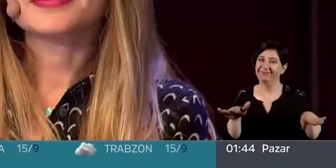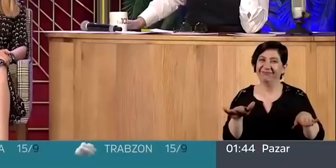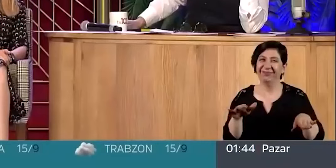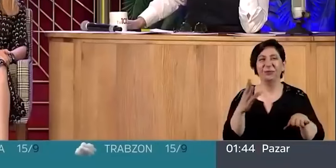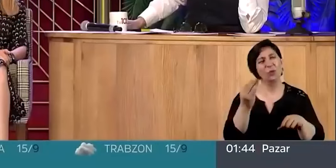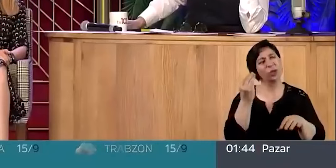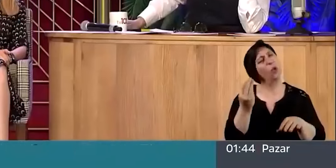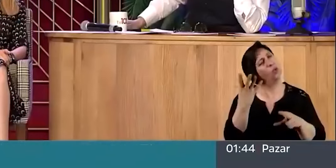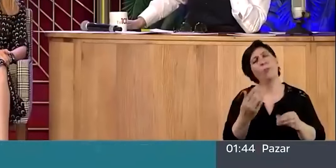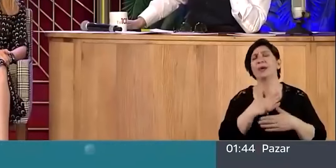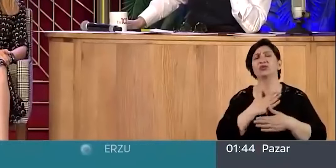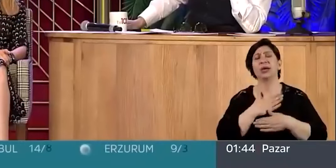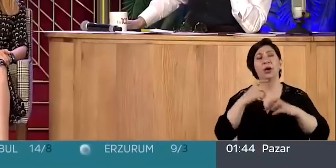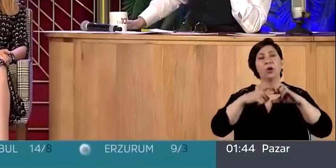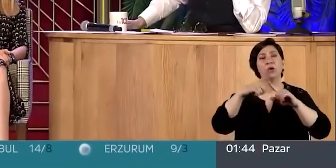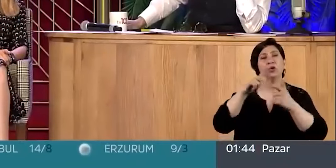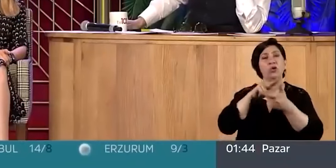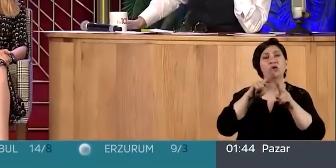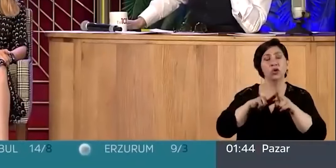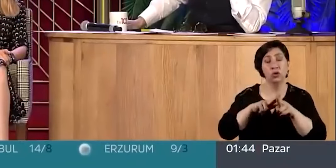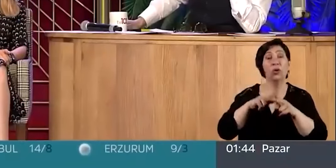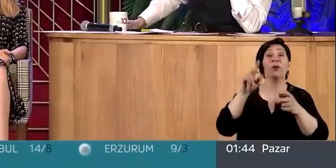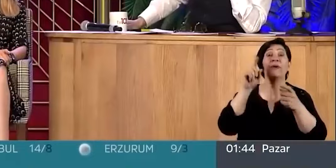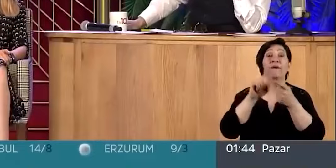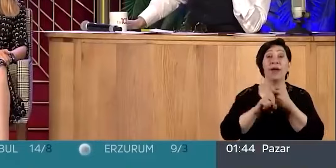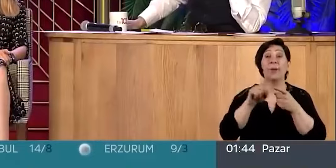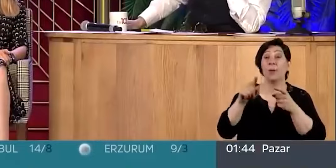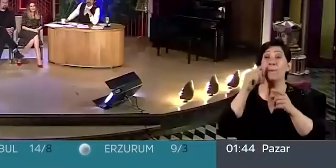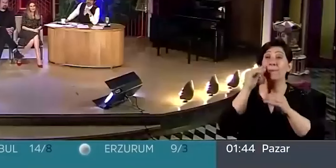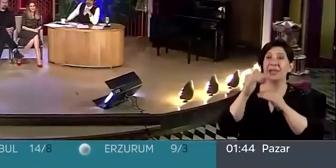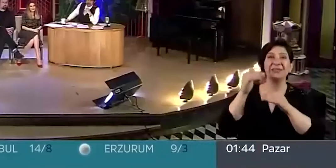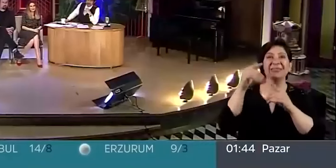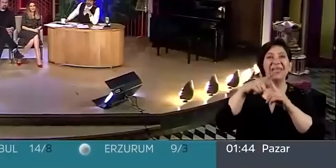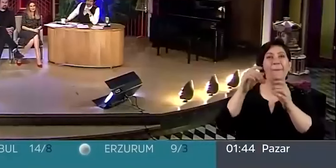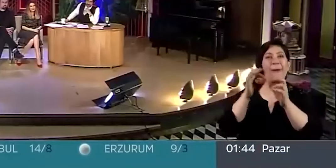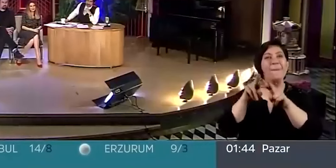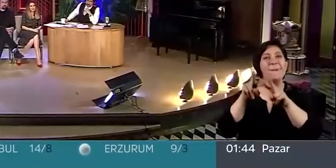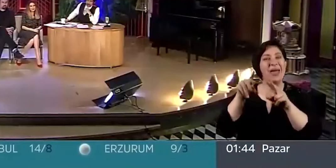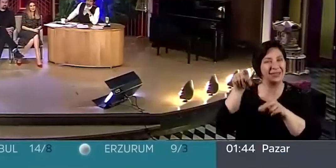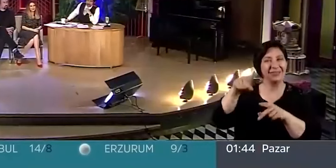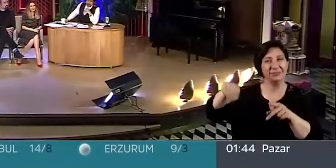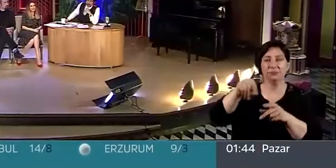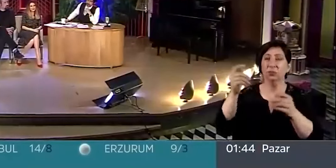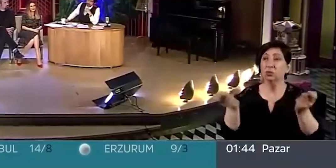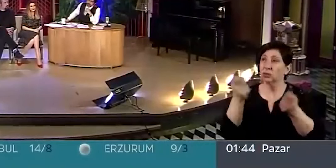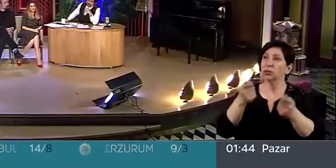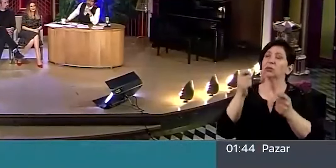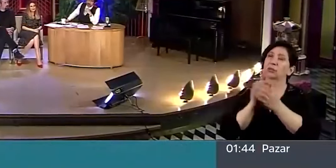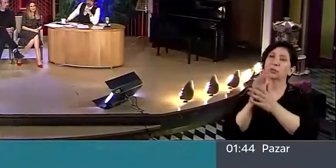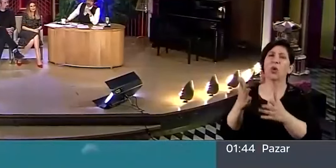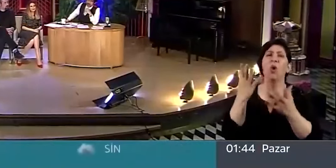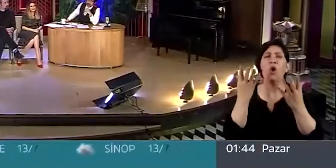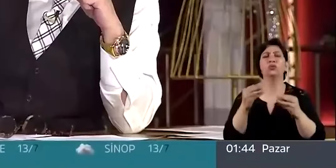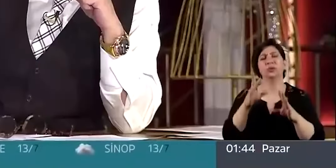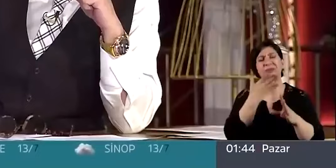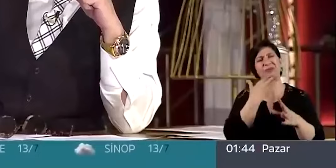programı. Çok da iyi oldu bence. Radyo Televizyon Üst Kurulu'nun ve bu Millet Meclisi'nde çabasını değerli görüyorum bu konudaki. Olmayacaktı.